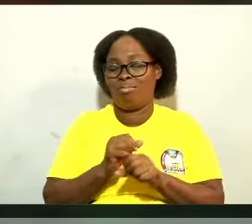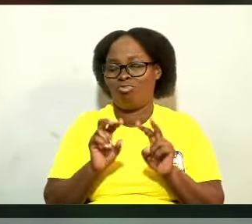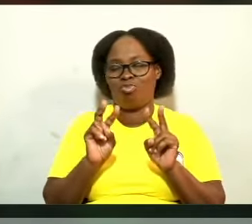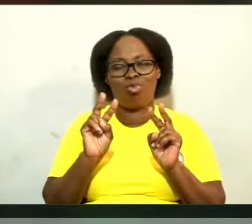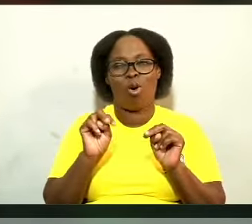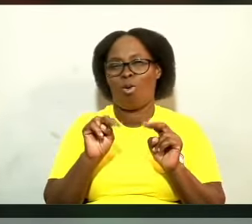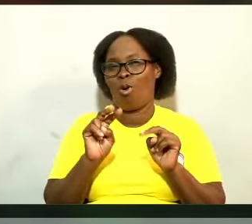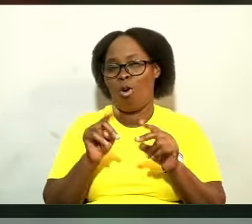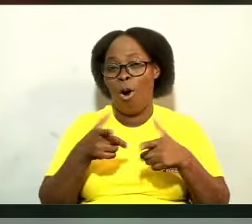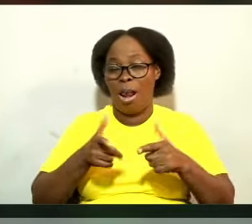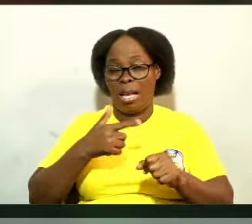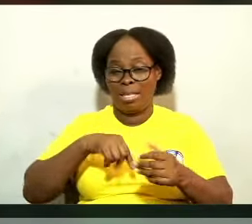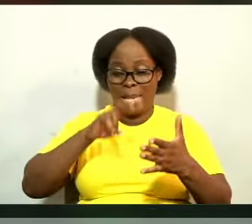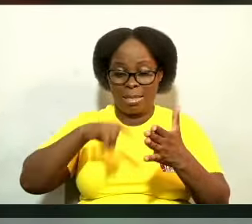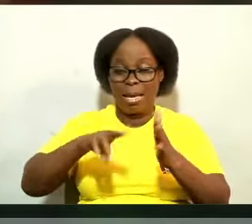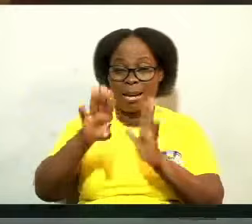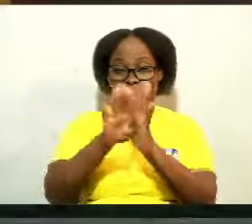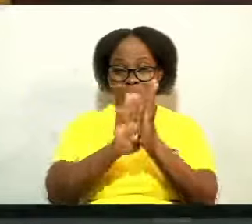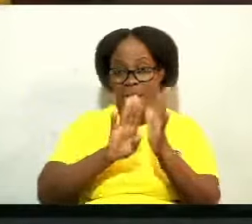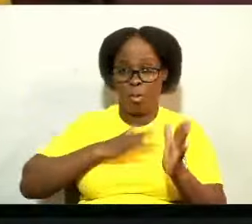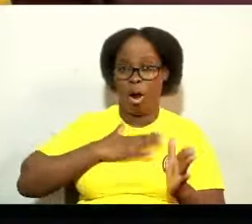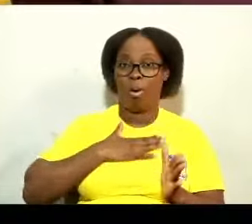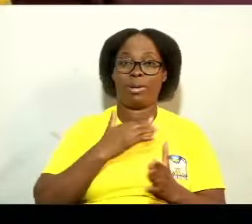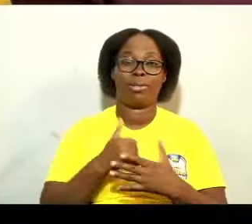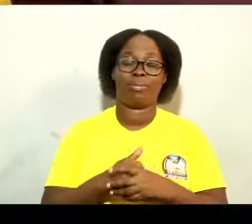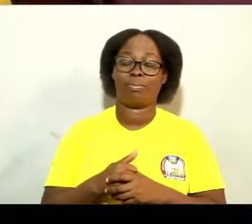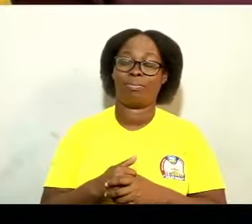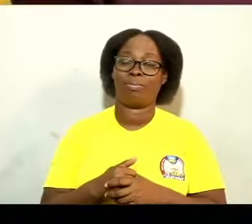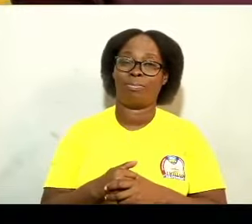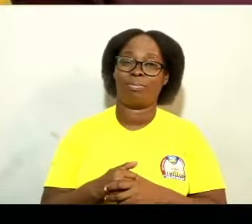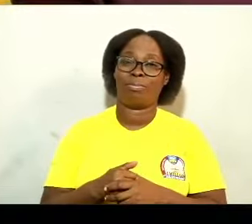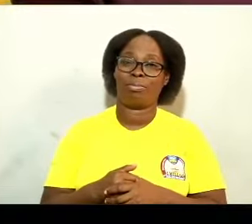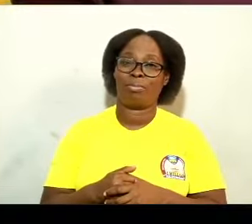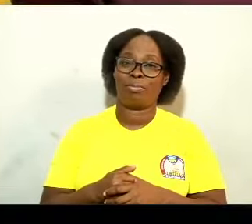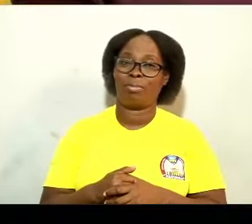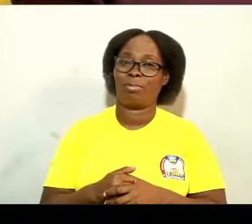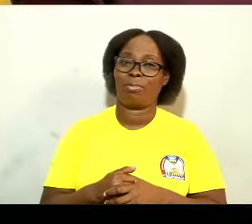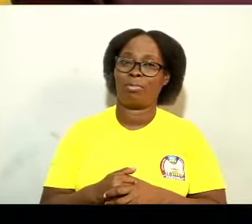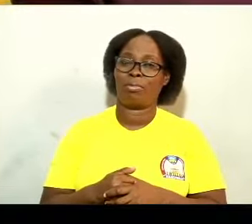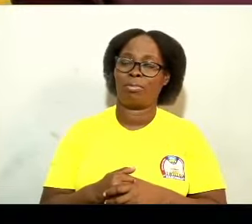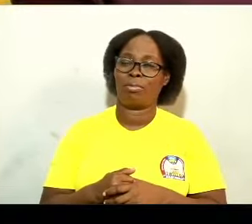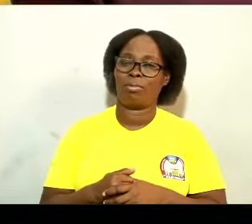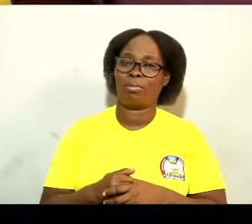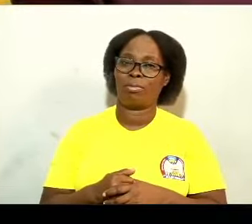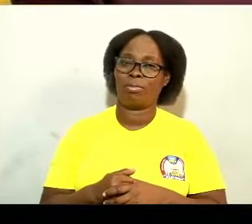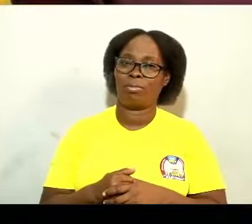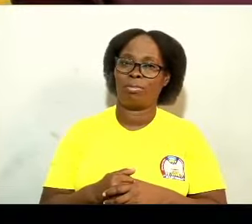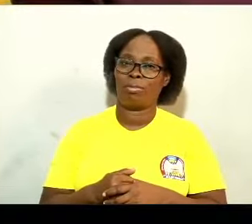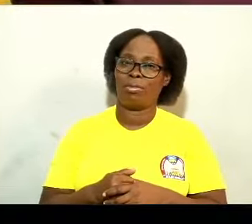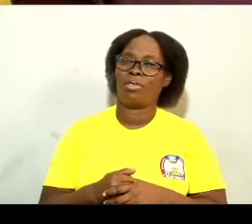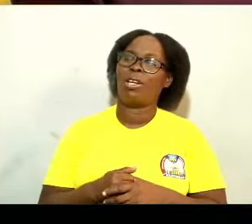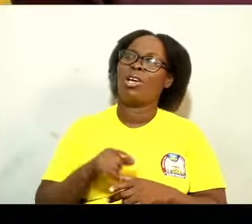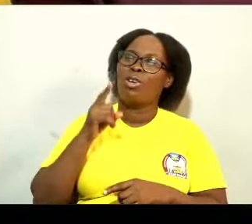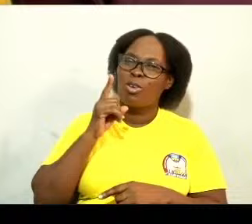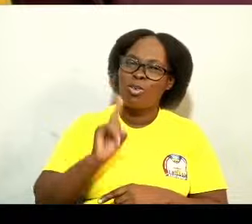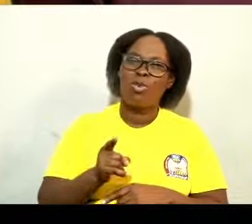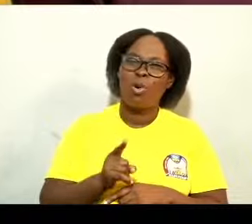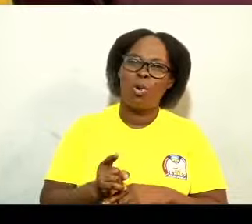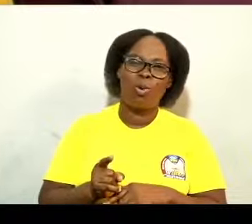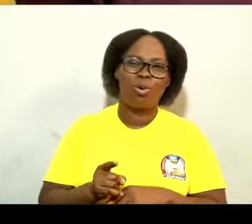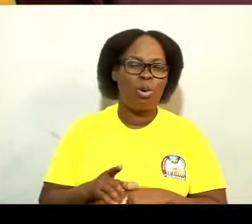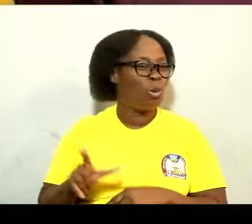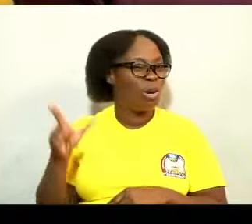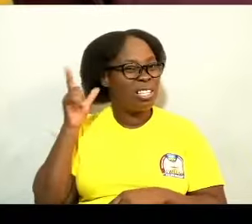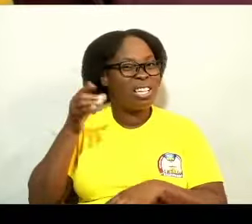kutudanganya? Tusome Biblia. Mlikwisha kula mno matango mwitu,